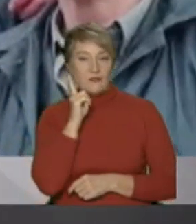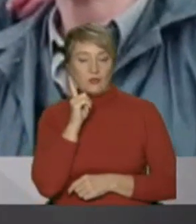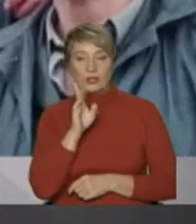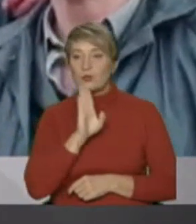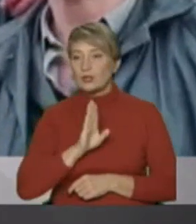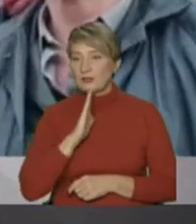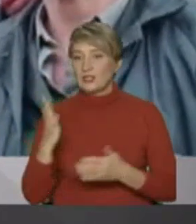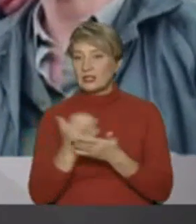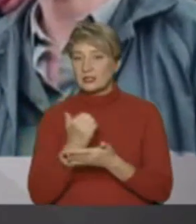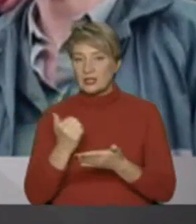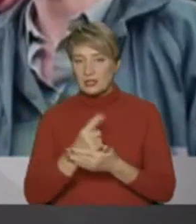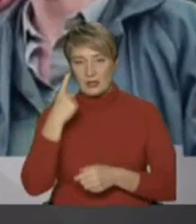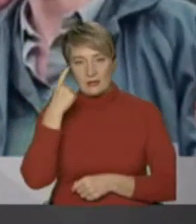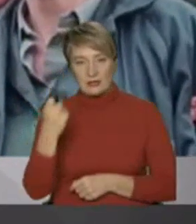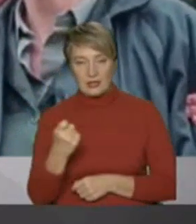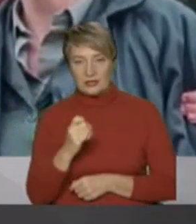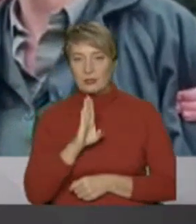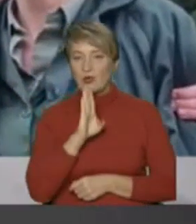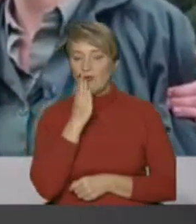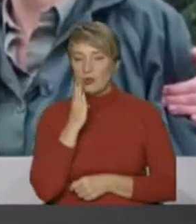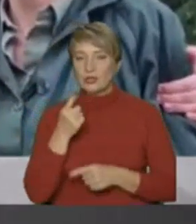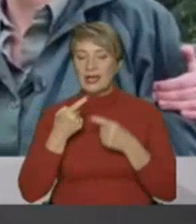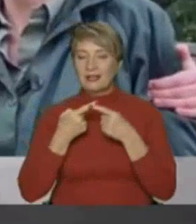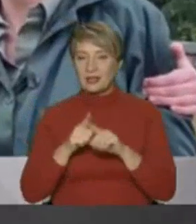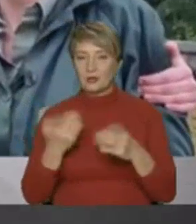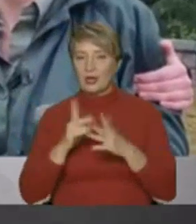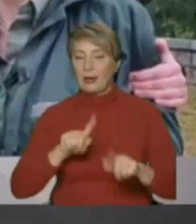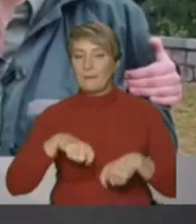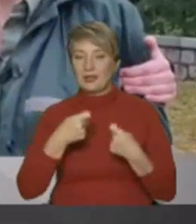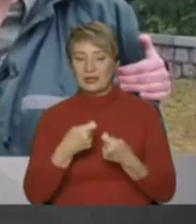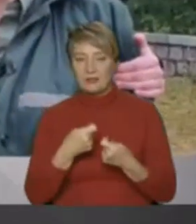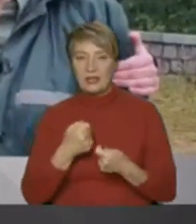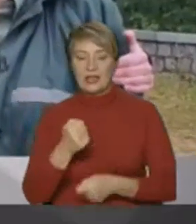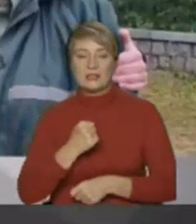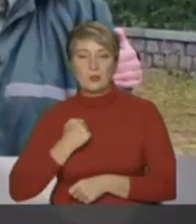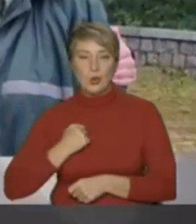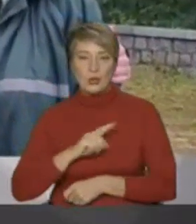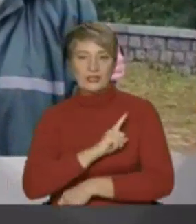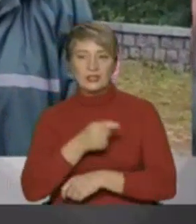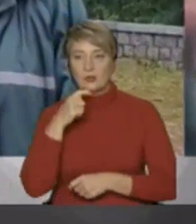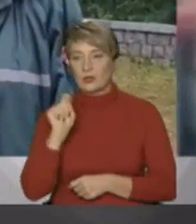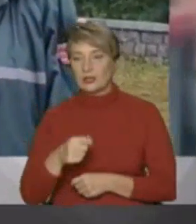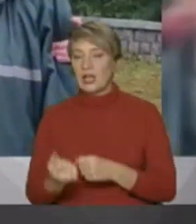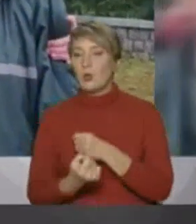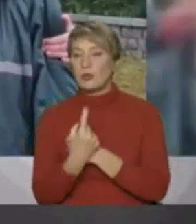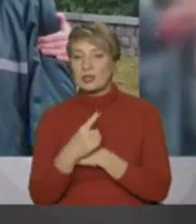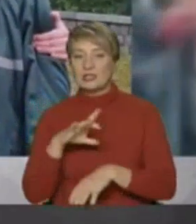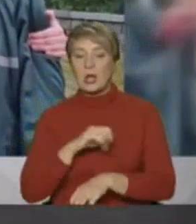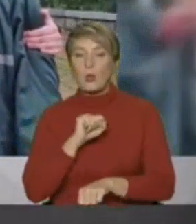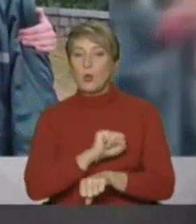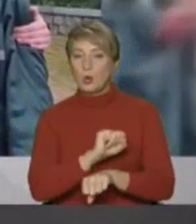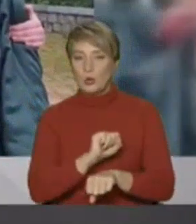ворожу техніку, які вона передавала Збройним силам України. А Яна Майборода опинилася у полоні через те, що у її